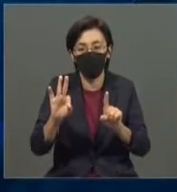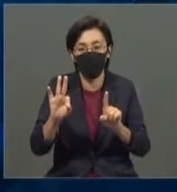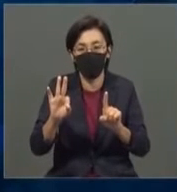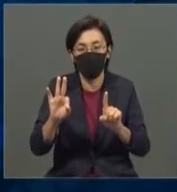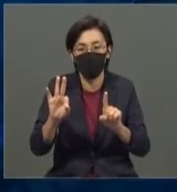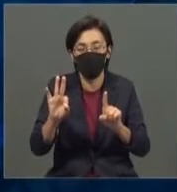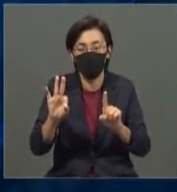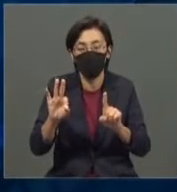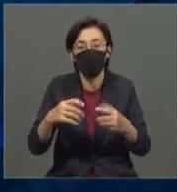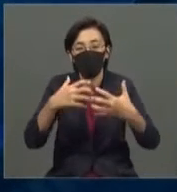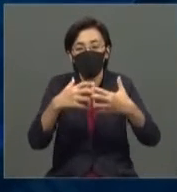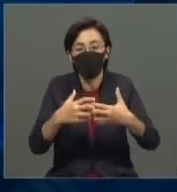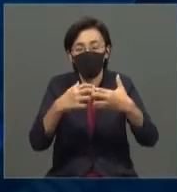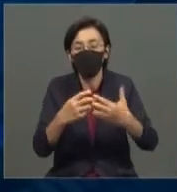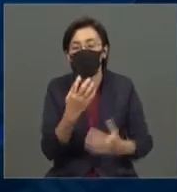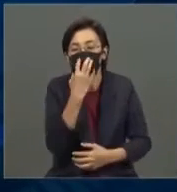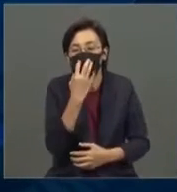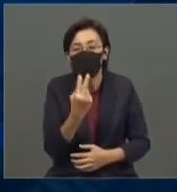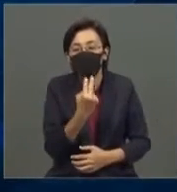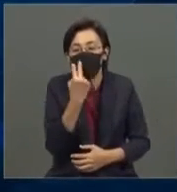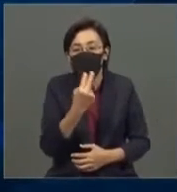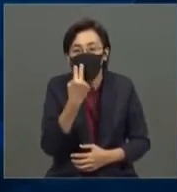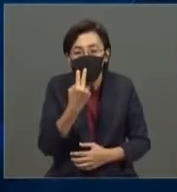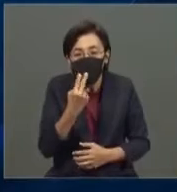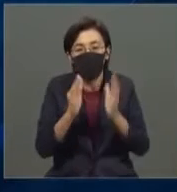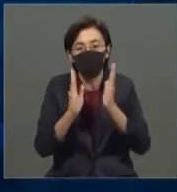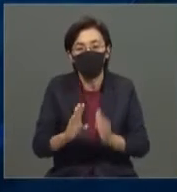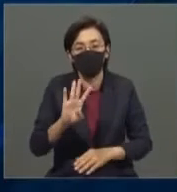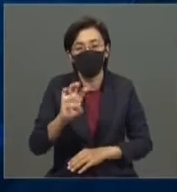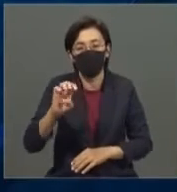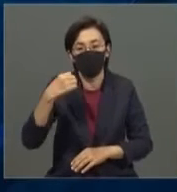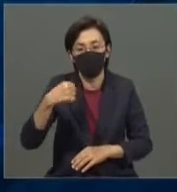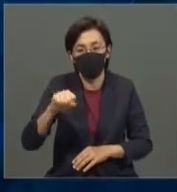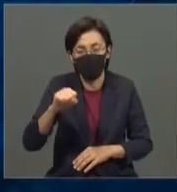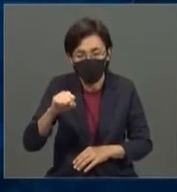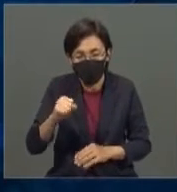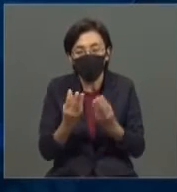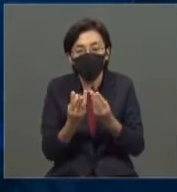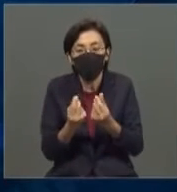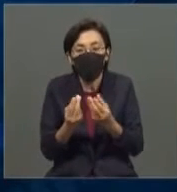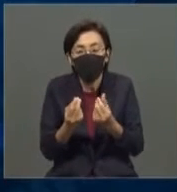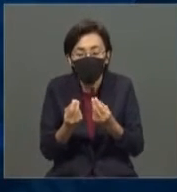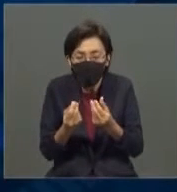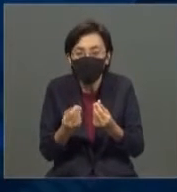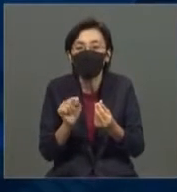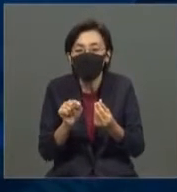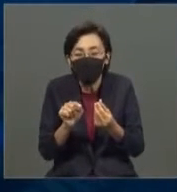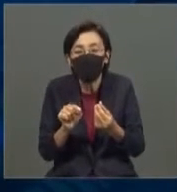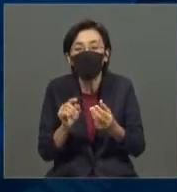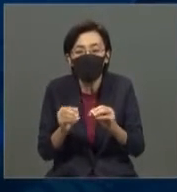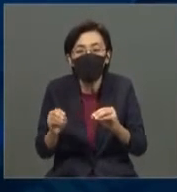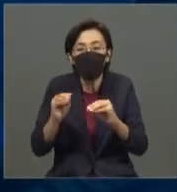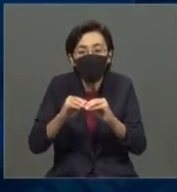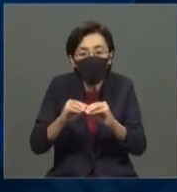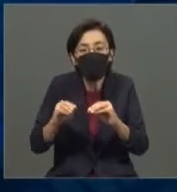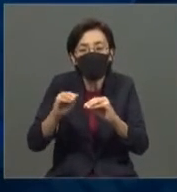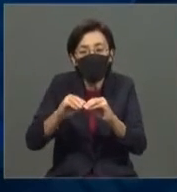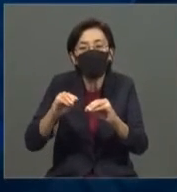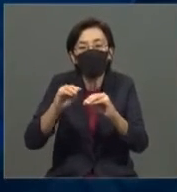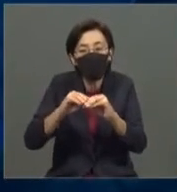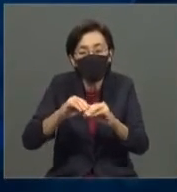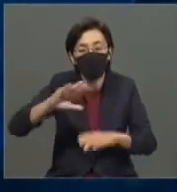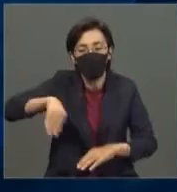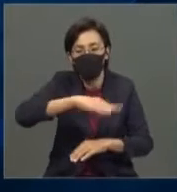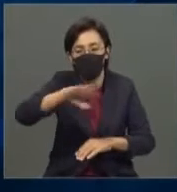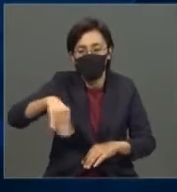1,479 รายแล้วก็ใส่เครื่องช่วยหายใจ410รายซึ่งตัวเลขก็จะเพิ่มขึ้นอย่างนี้ซึ่งก็เป็นความกัง